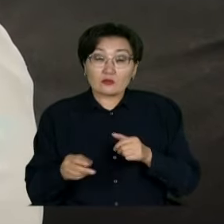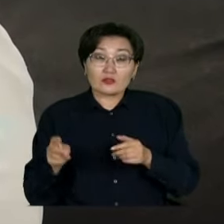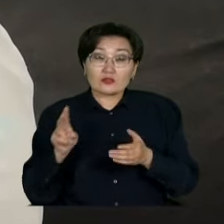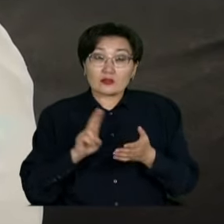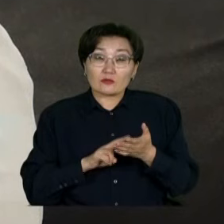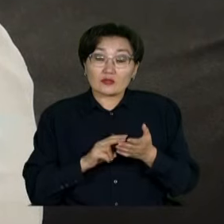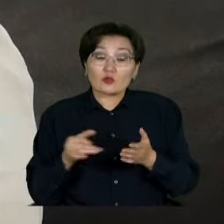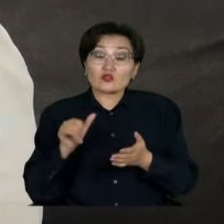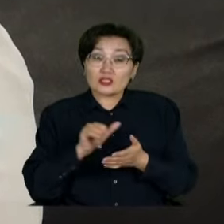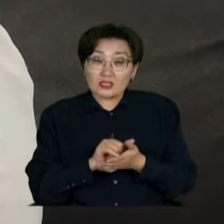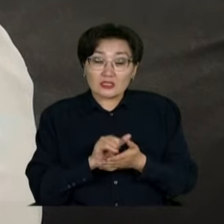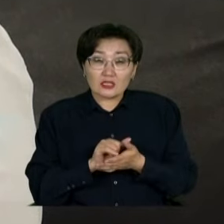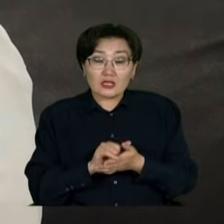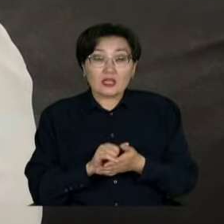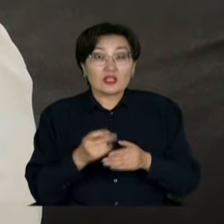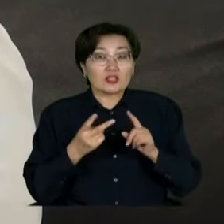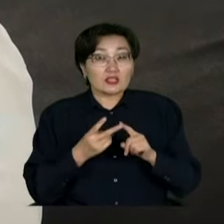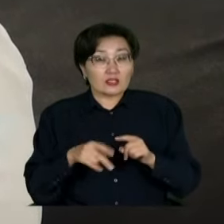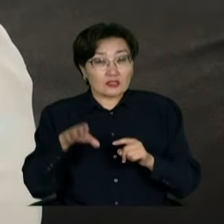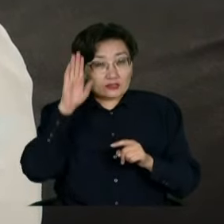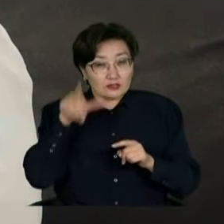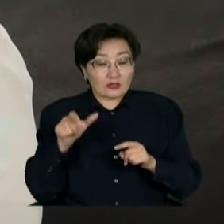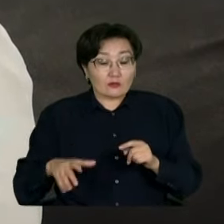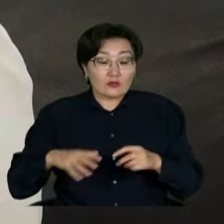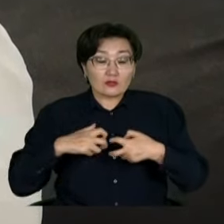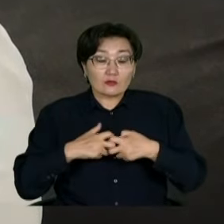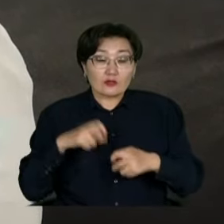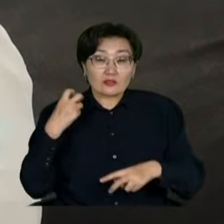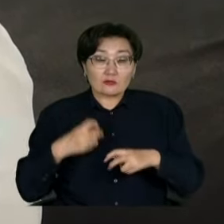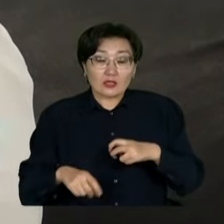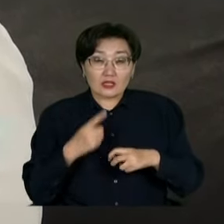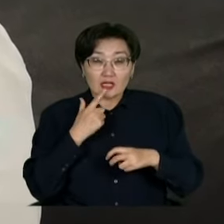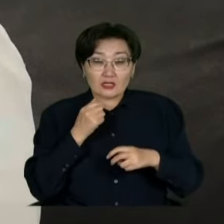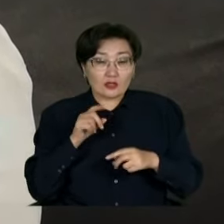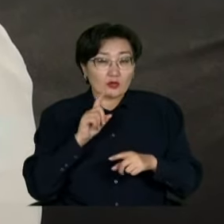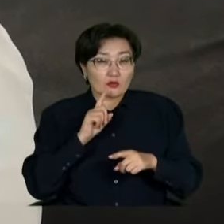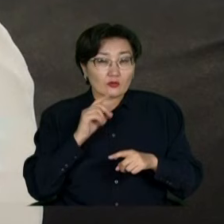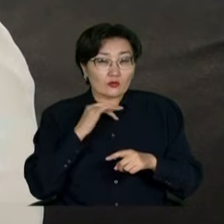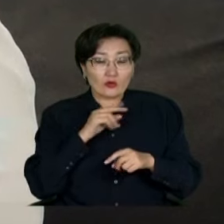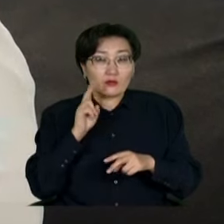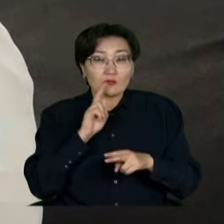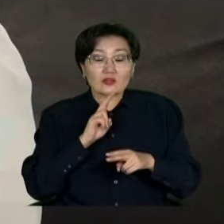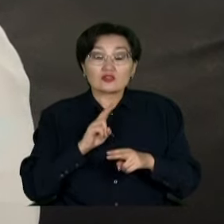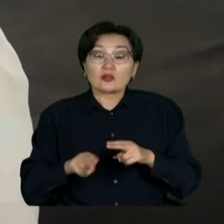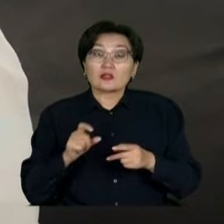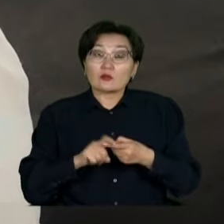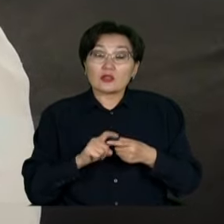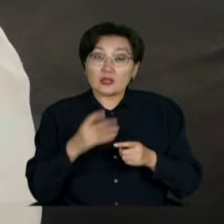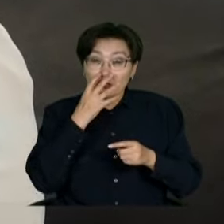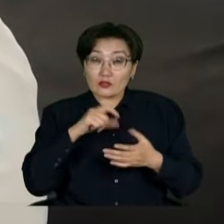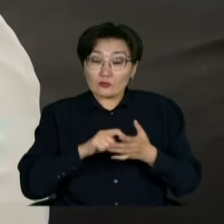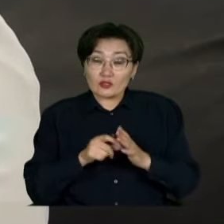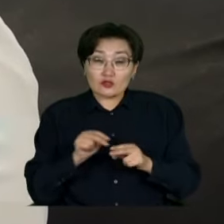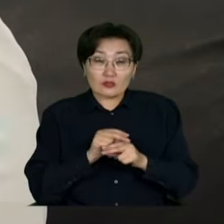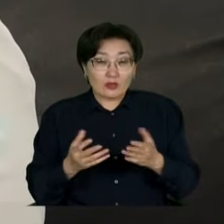сознание, бірақ сан сүйегінің сынуына байланысты және қан жоғалтудың көптігіне байланысты қазір реанимация бөлімшесінде